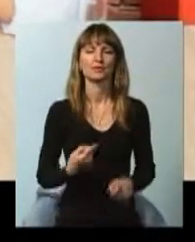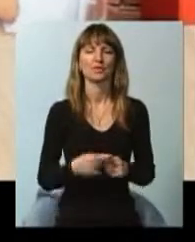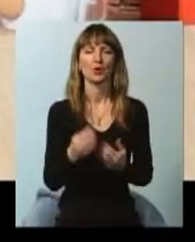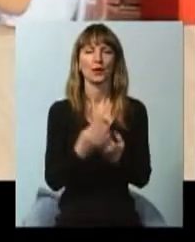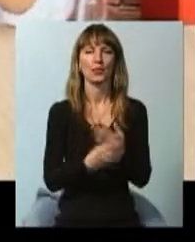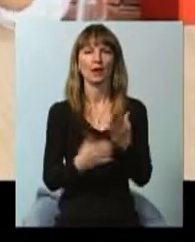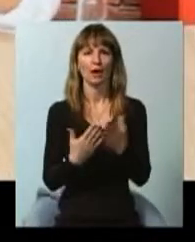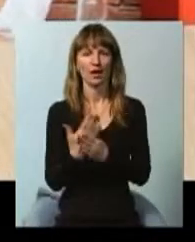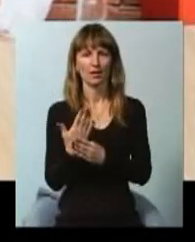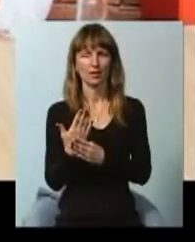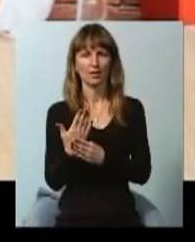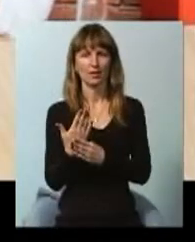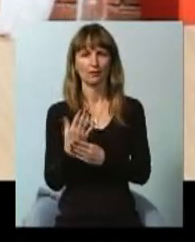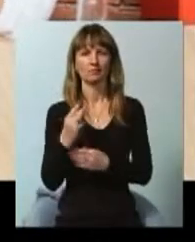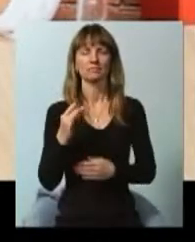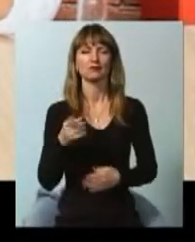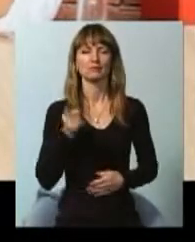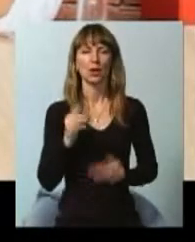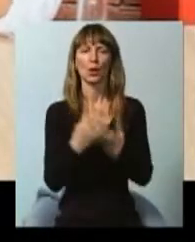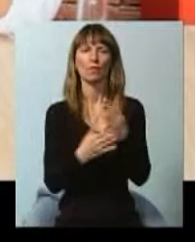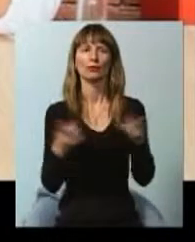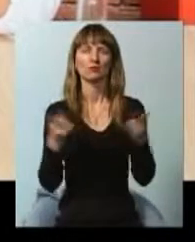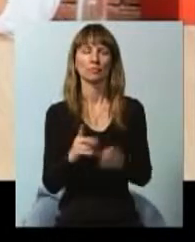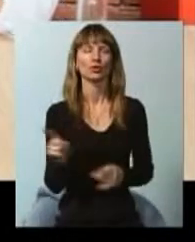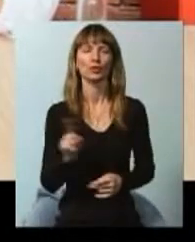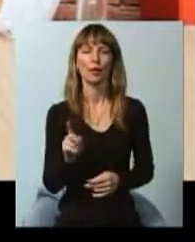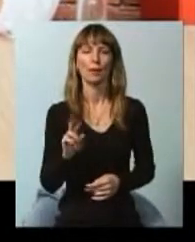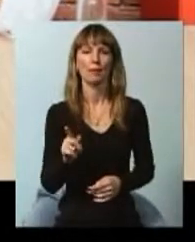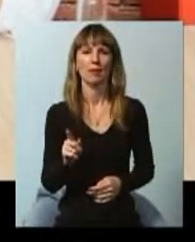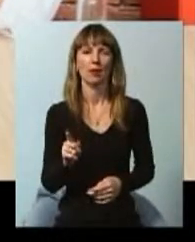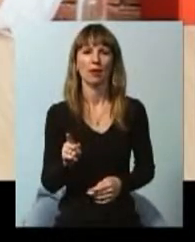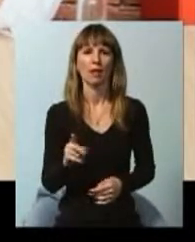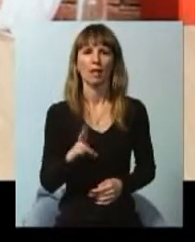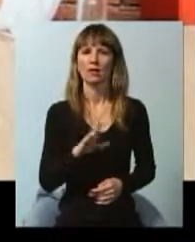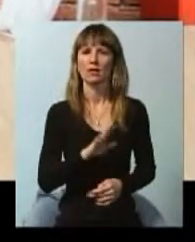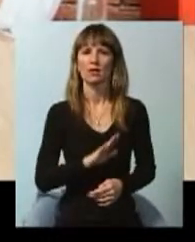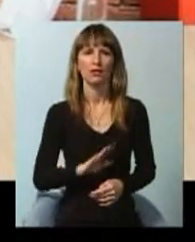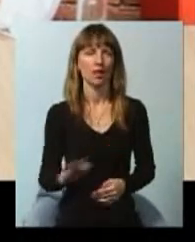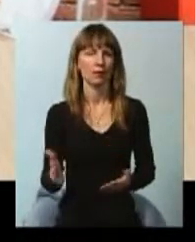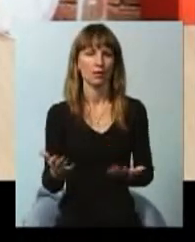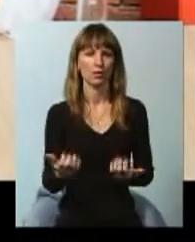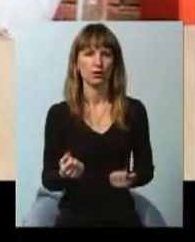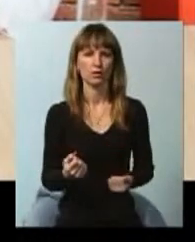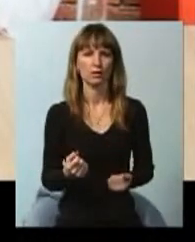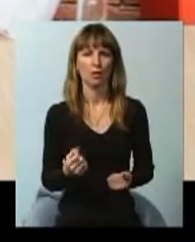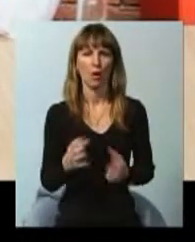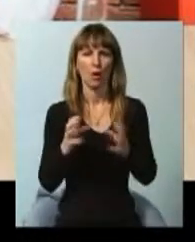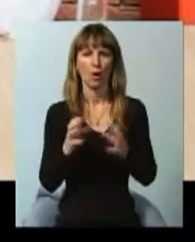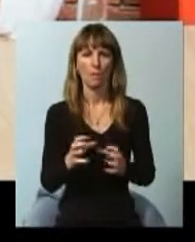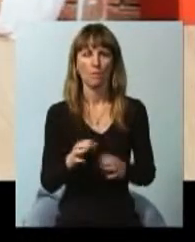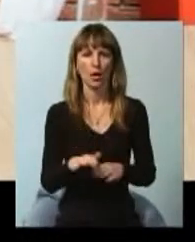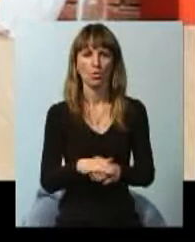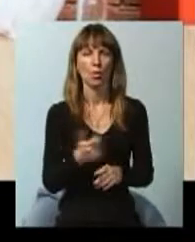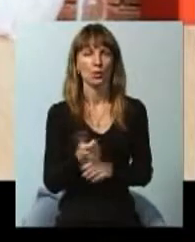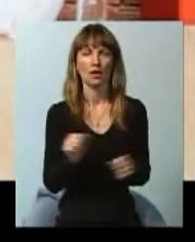Одягайте. Насправді рукавички нам потрібні для того, щоб не отримати обмороження, тому що він